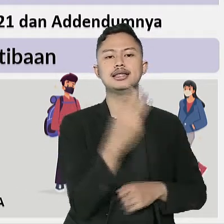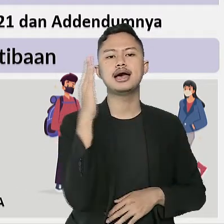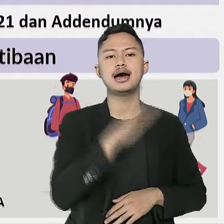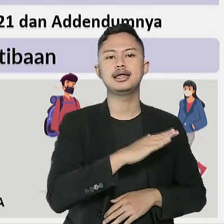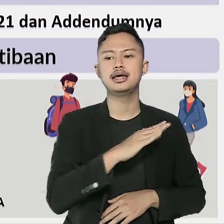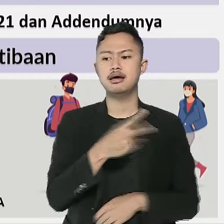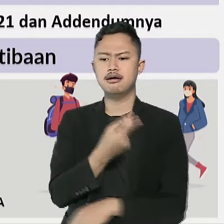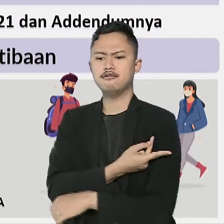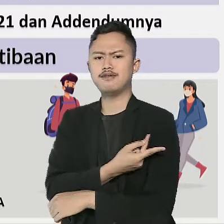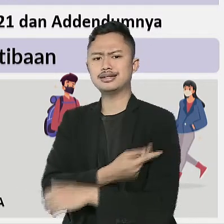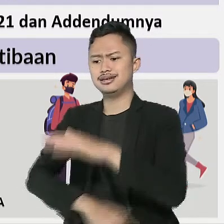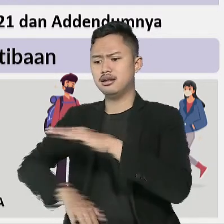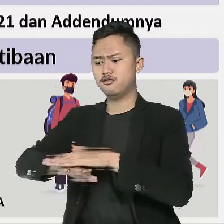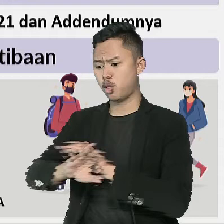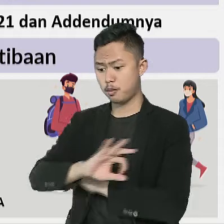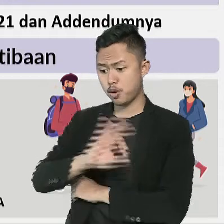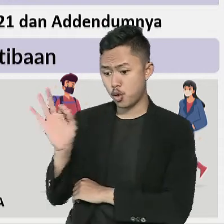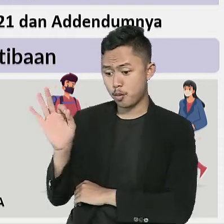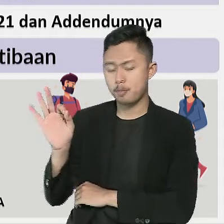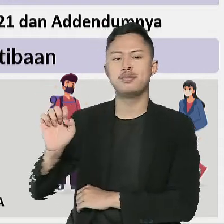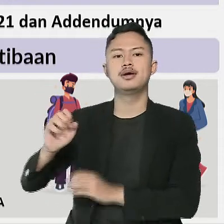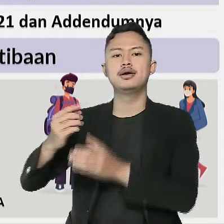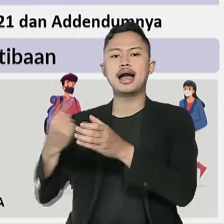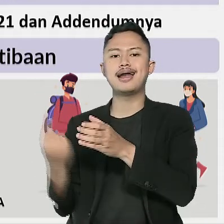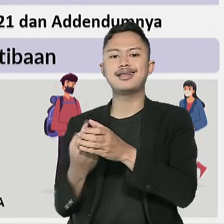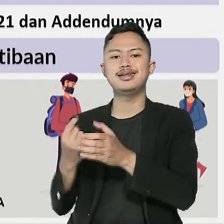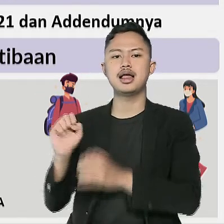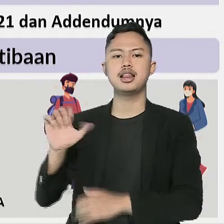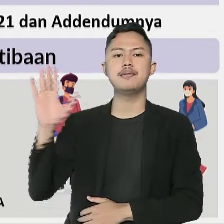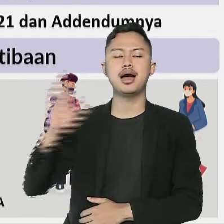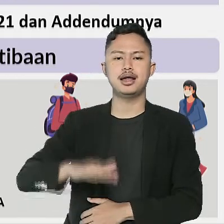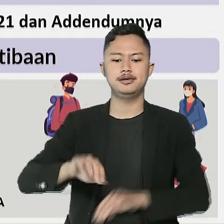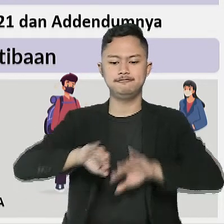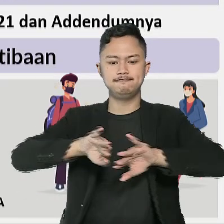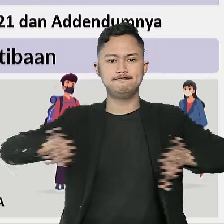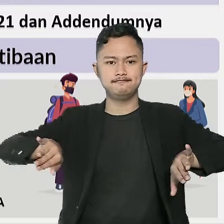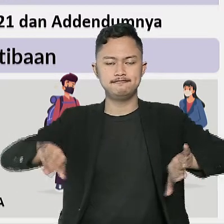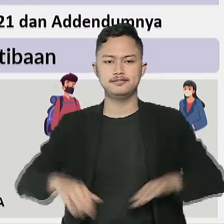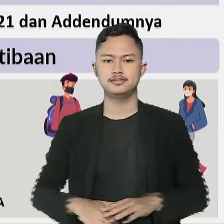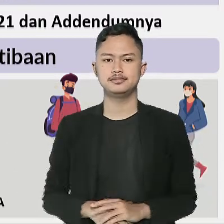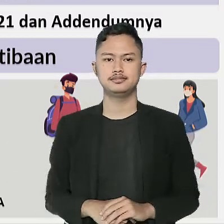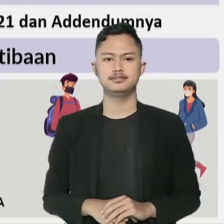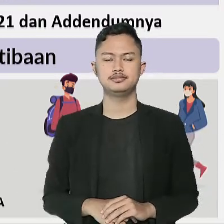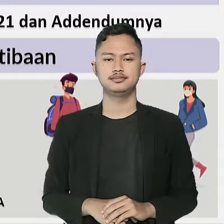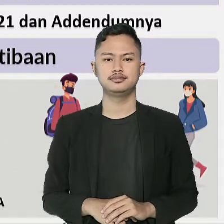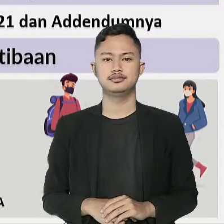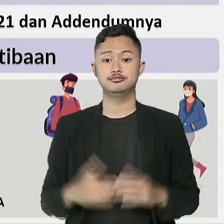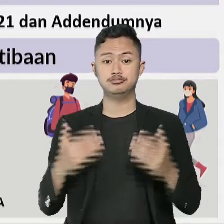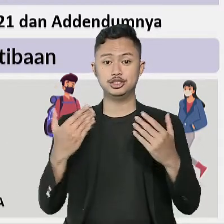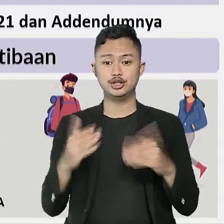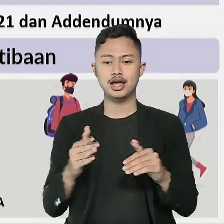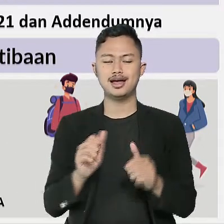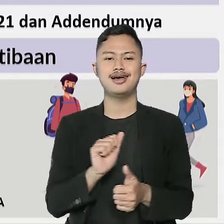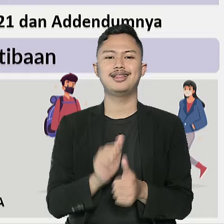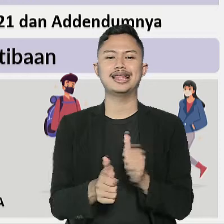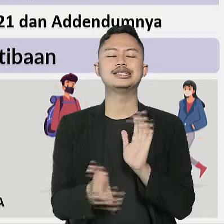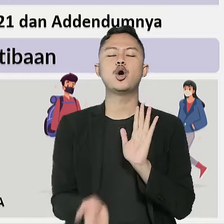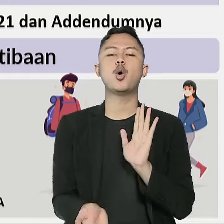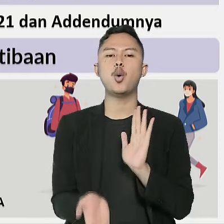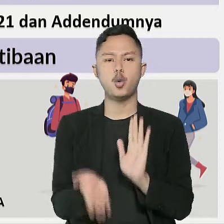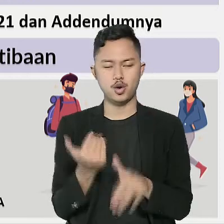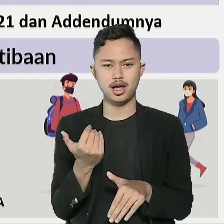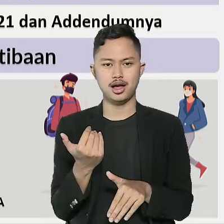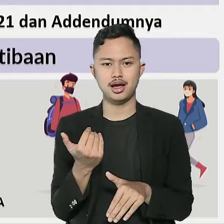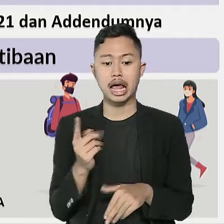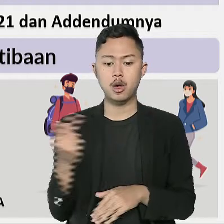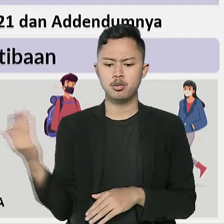belum divaksin lengkap selama 5 hari. Dan yang keempat, melakukan exit test atau tes ulang kedua